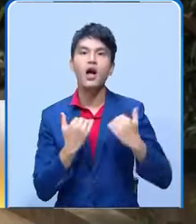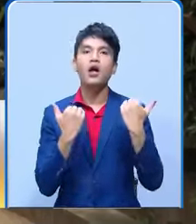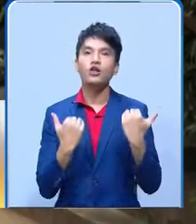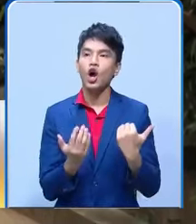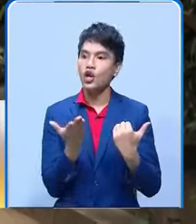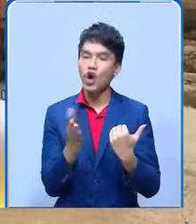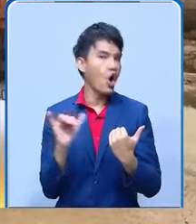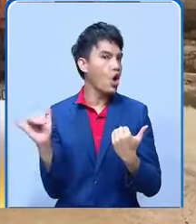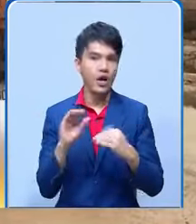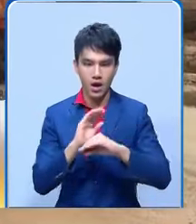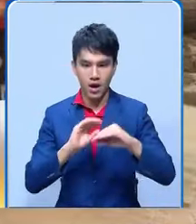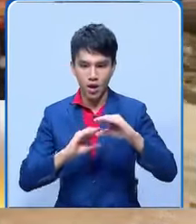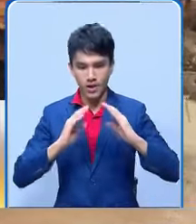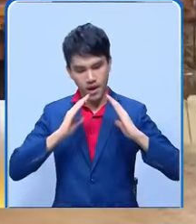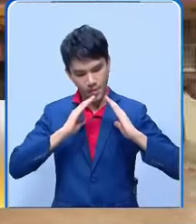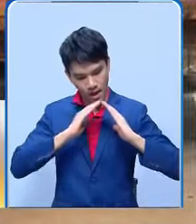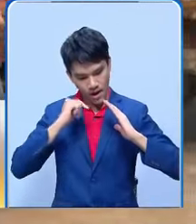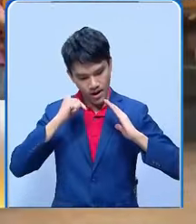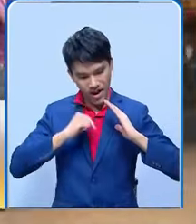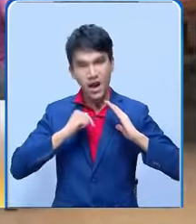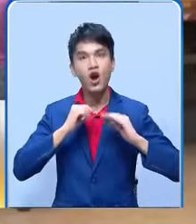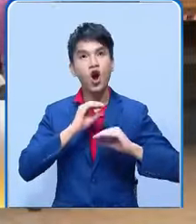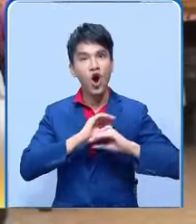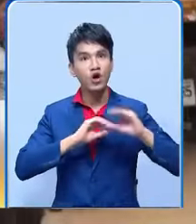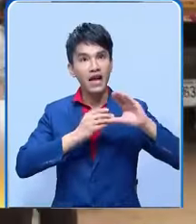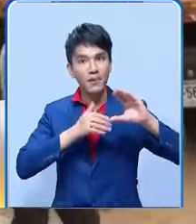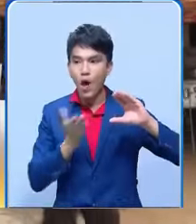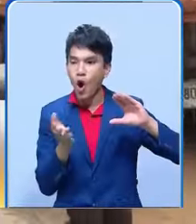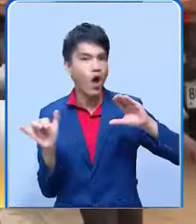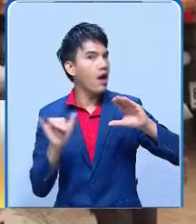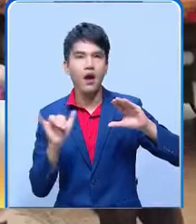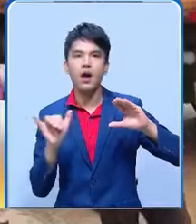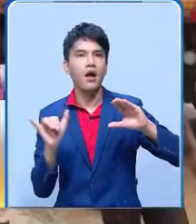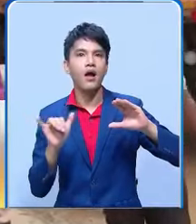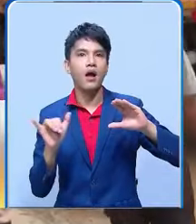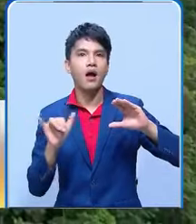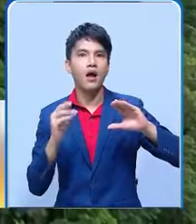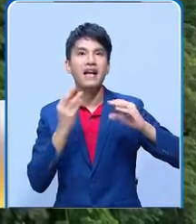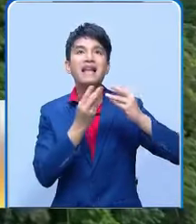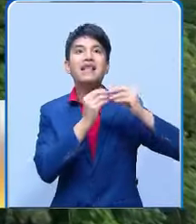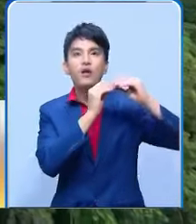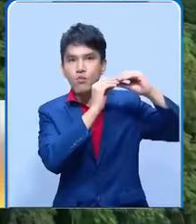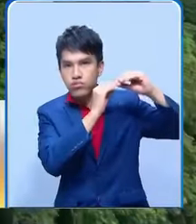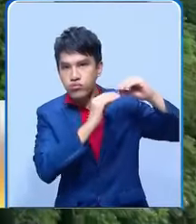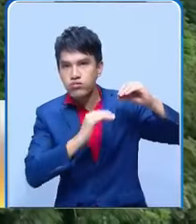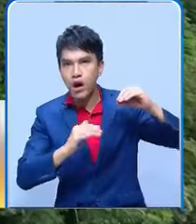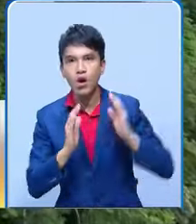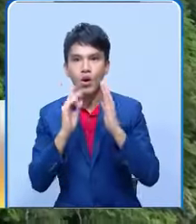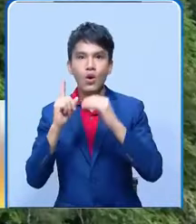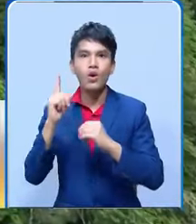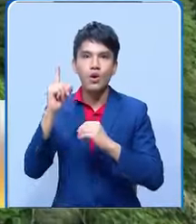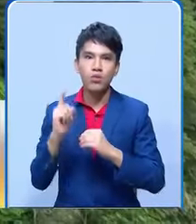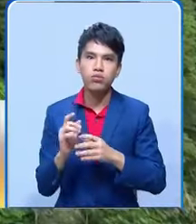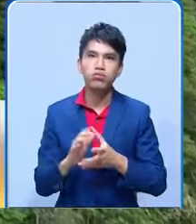ะแต่ว่ามีการสร้างอาคารอเนกประสงค์พร้อมปรับพื้นที่ก่อนเกิดเหตุดินโคลนถล่มทับบ้านเรือนพี่น้องประชาชนจนมีผู้เสียชีวิตนะ